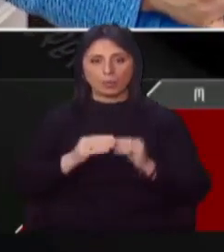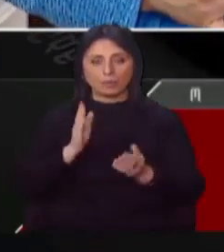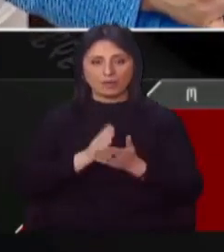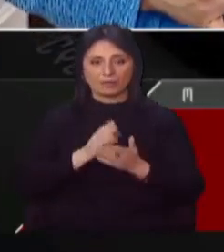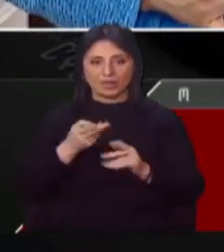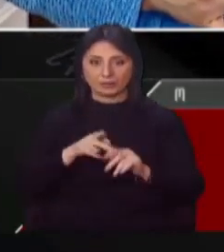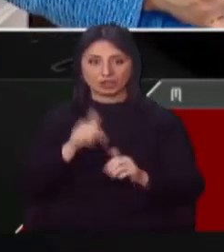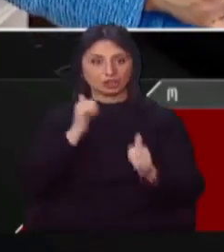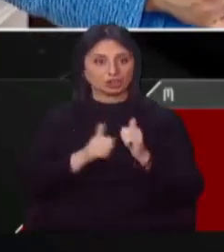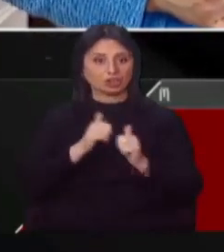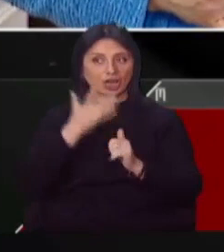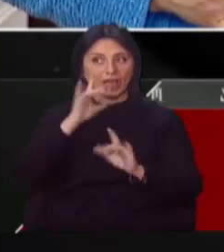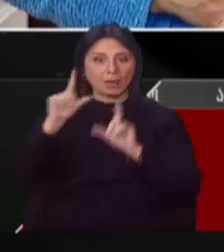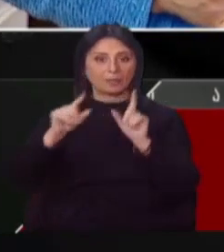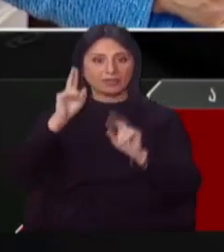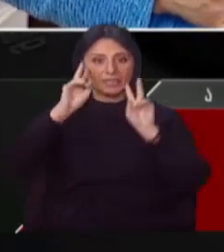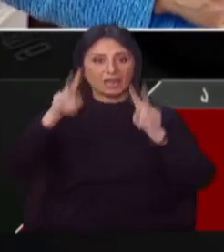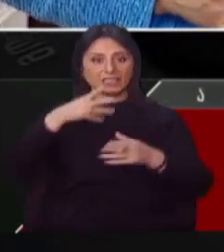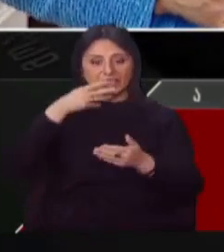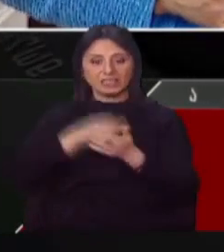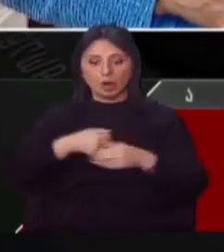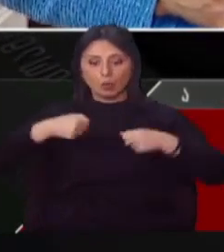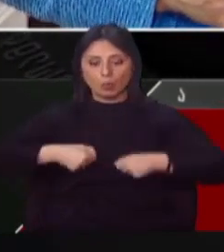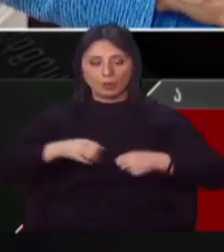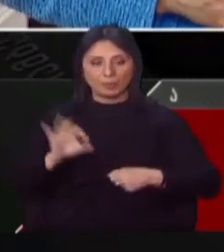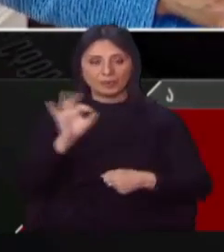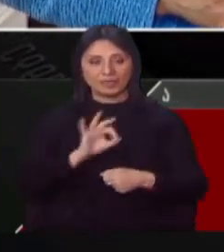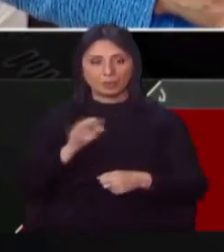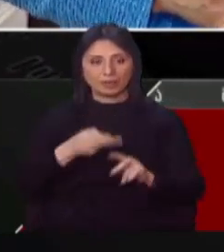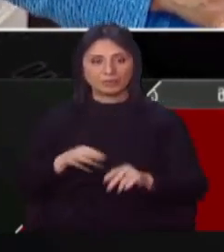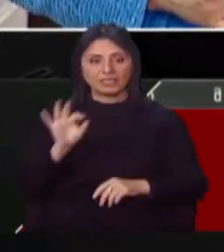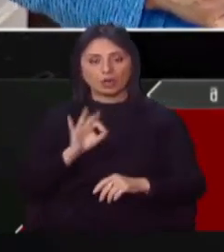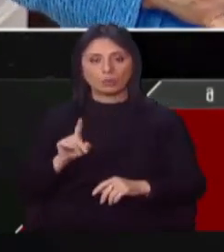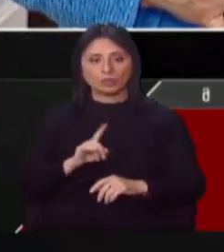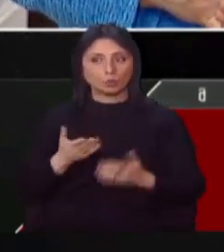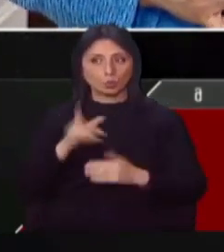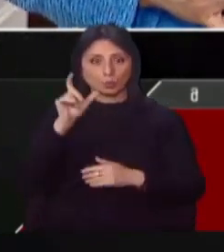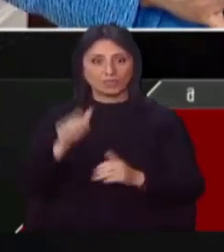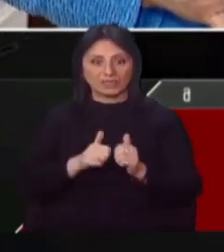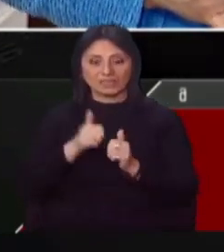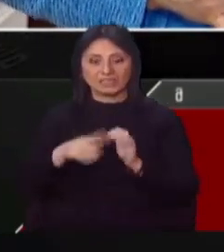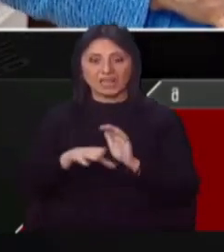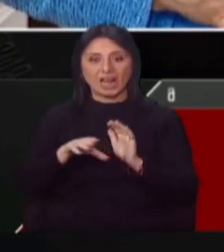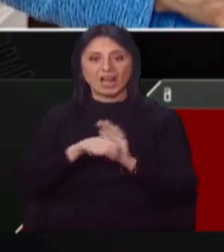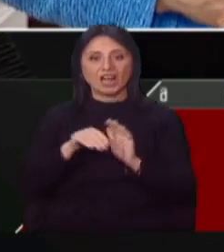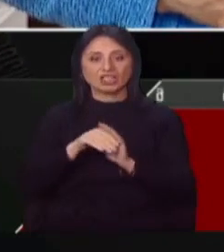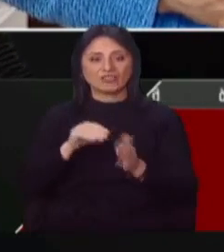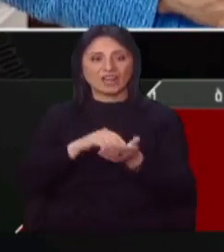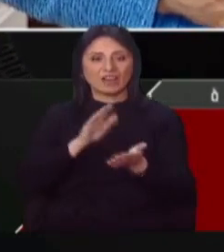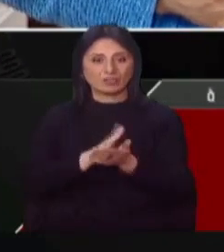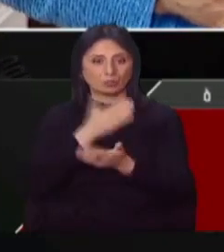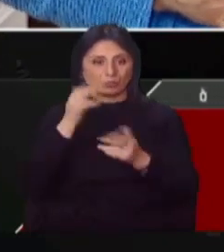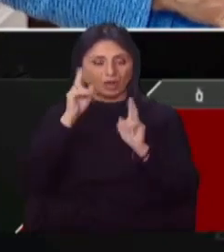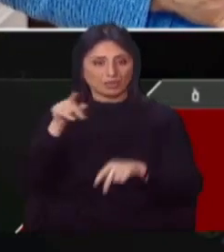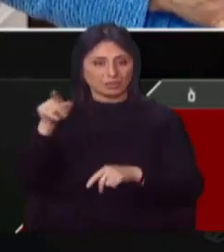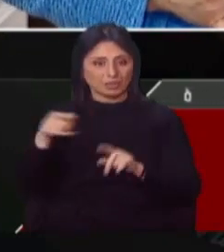armod, gensis rom, șirat, emigrante, ma arician, sacutari, uplebebi, stau baze, imi stau baze rom, tu i sinicina sarce, nu registra. Gaiulia n-am